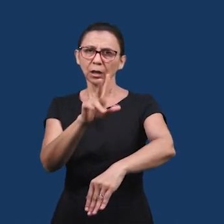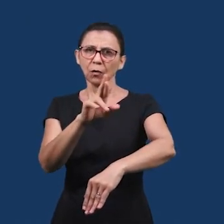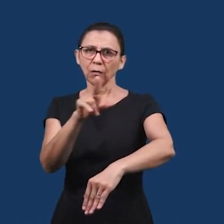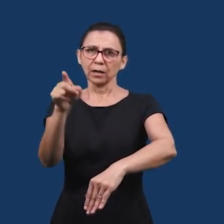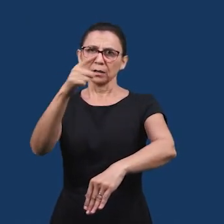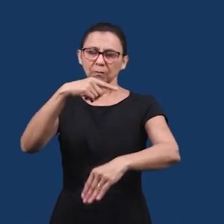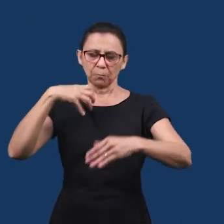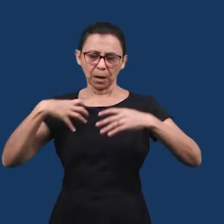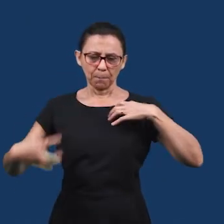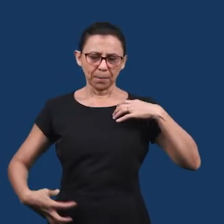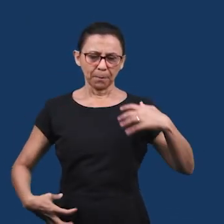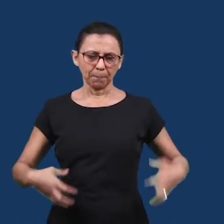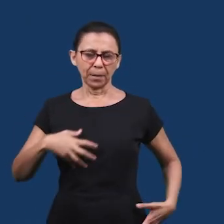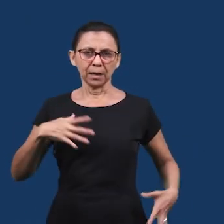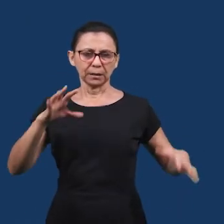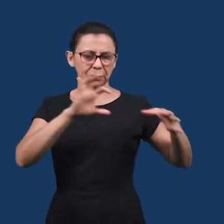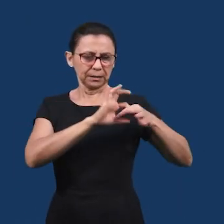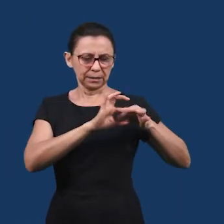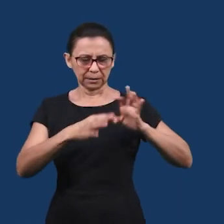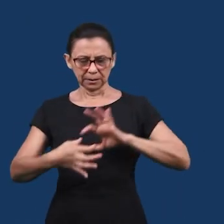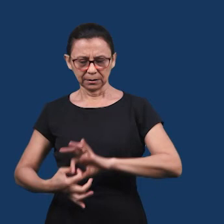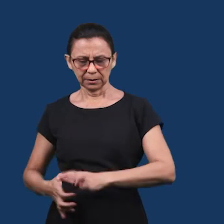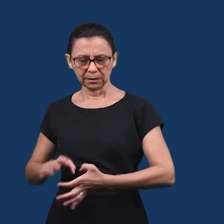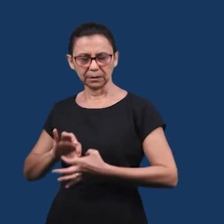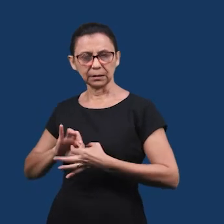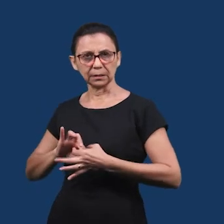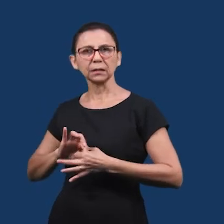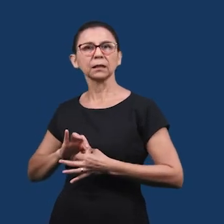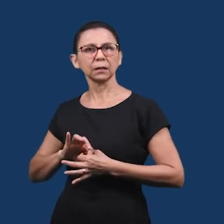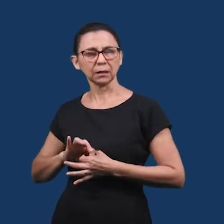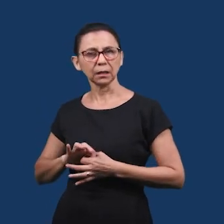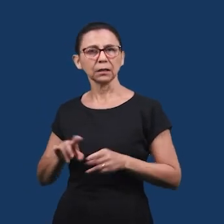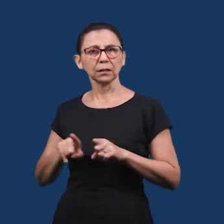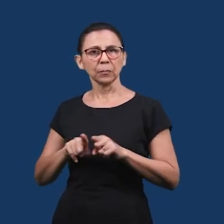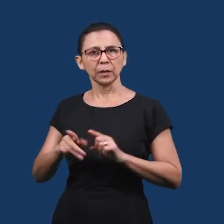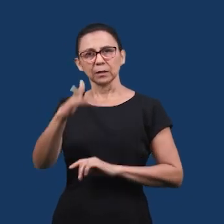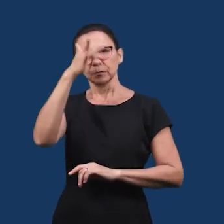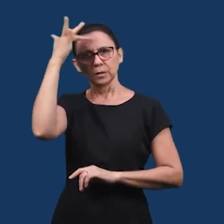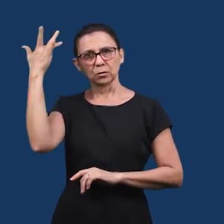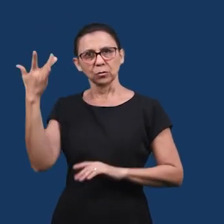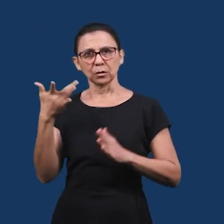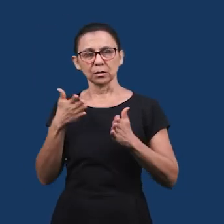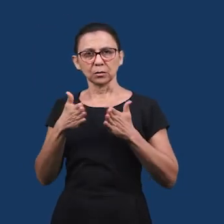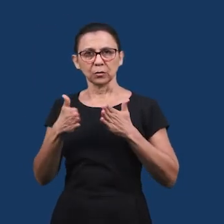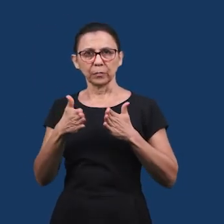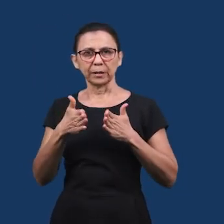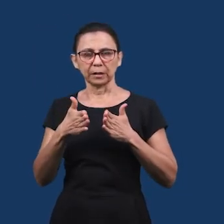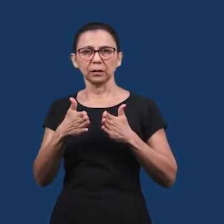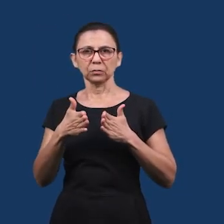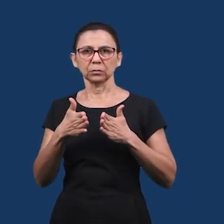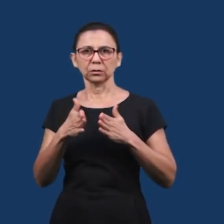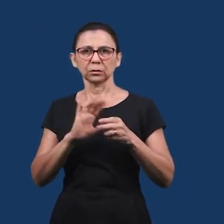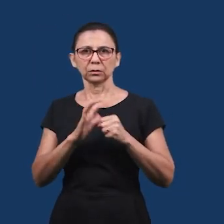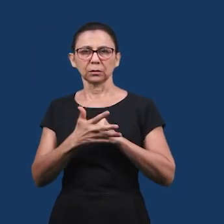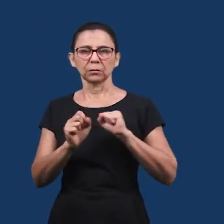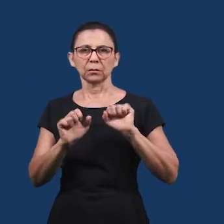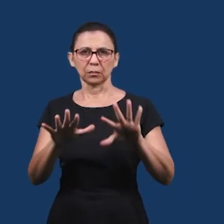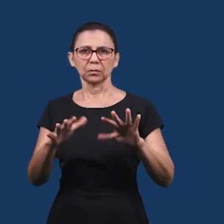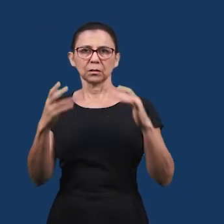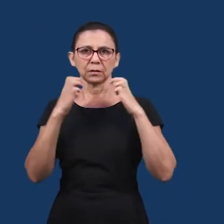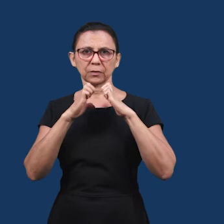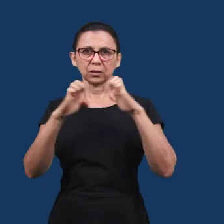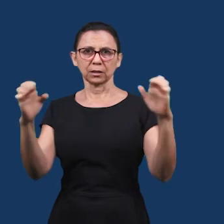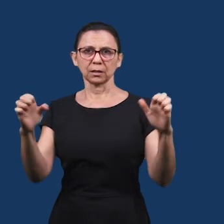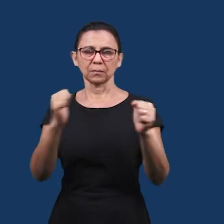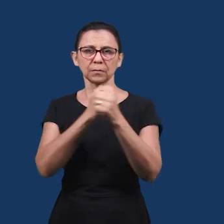момент, когда мы можем приглашать на богослужение тех, которых мы евангелизировали через социальные сети. Мы